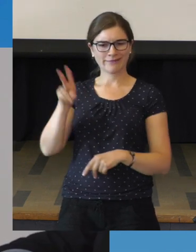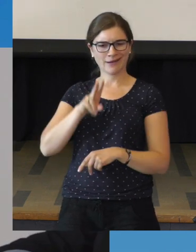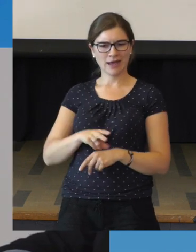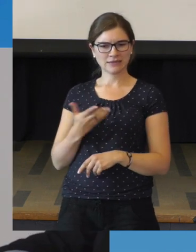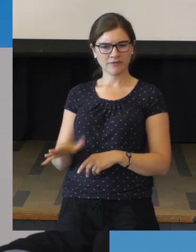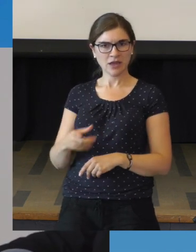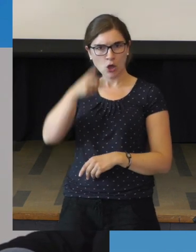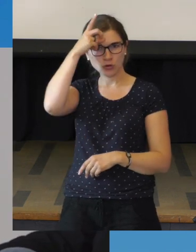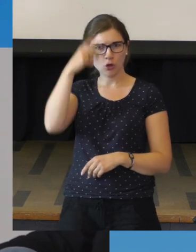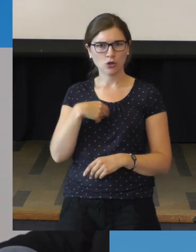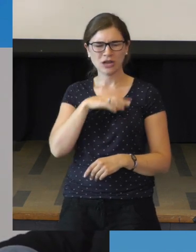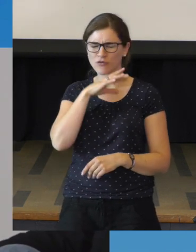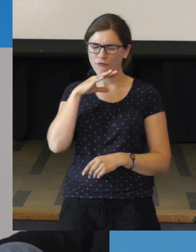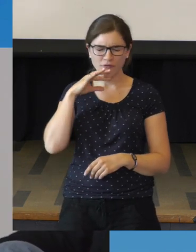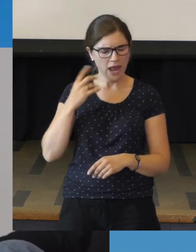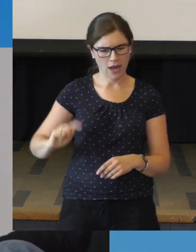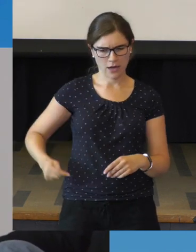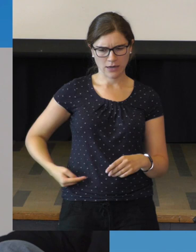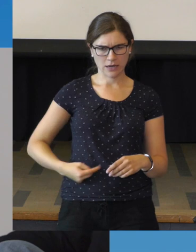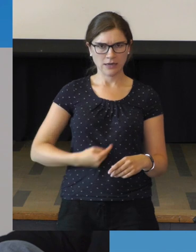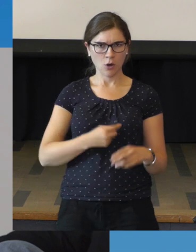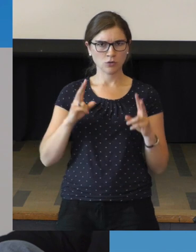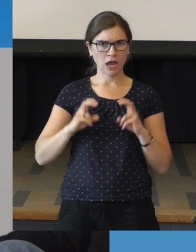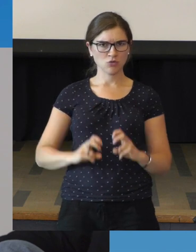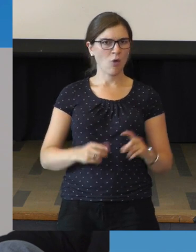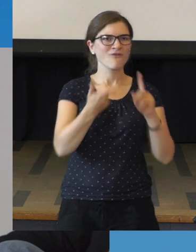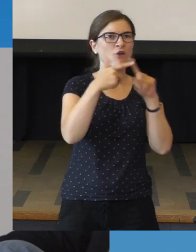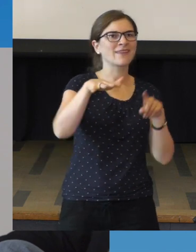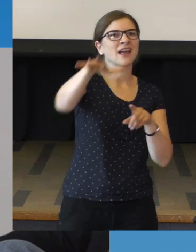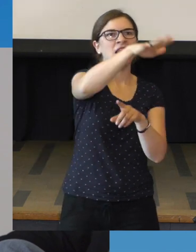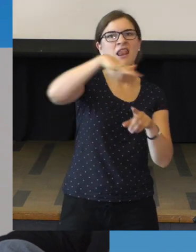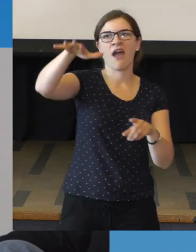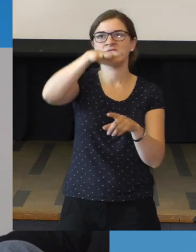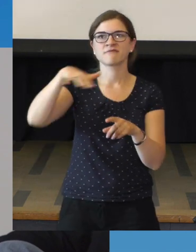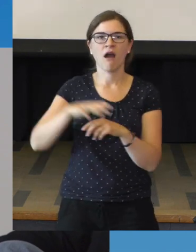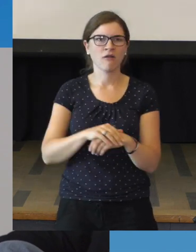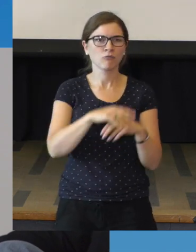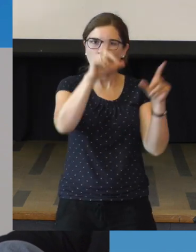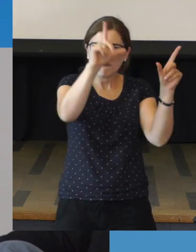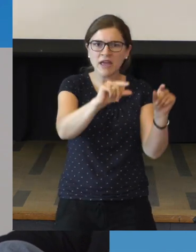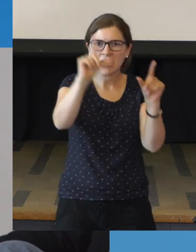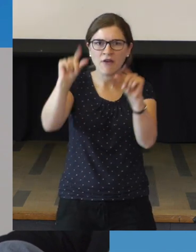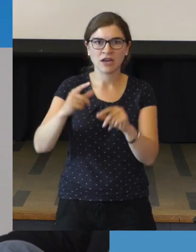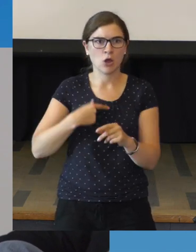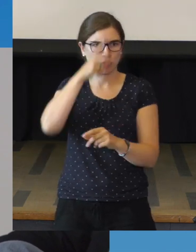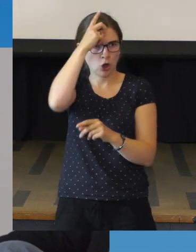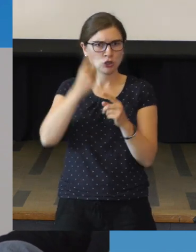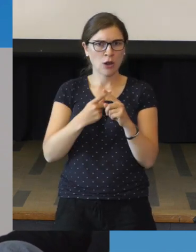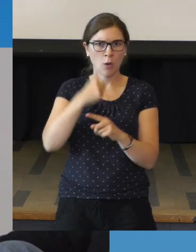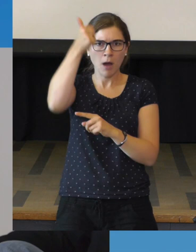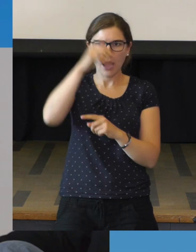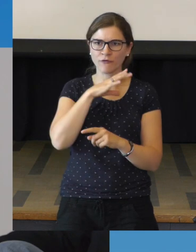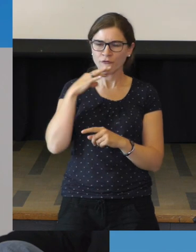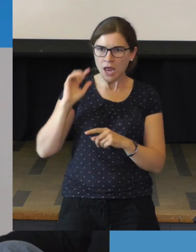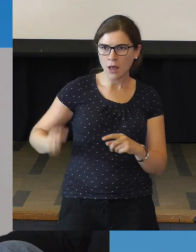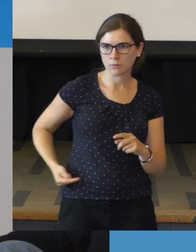Deutschland macht man mehr Katheteruntersuchungen als irgendwo sonst auf der Welt. In München, glaube ich, mehr als in der Schweiz. Ist das ein